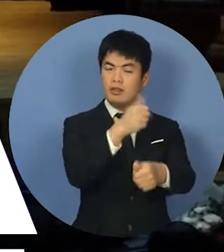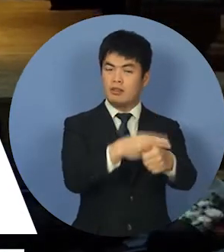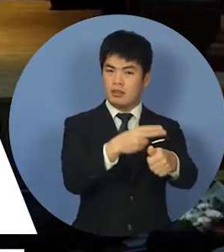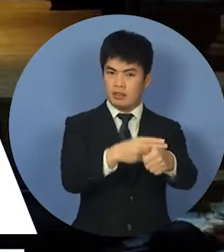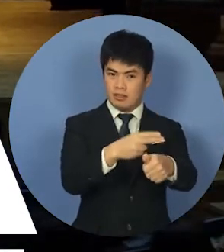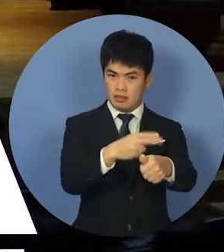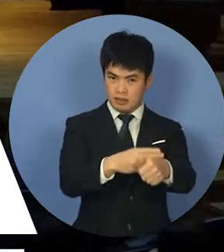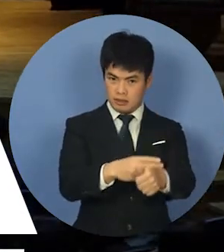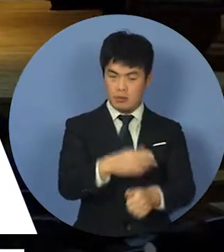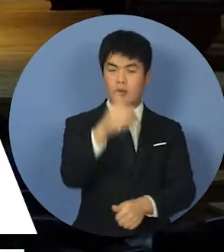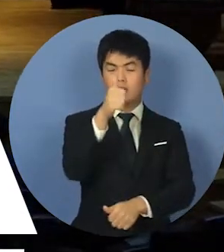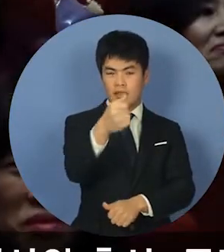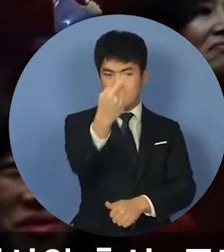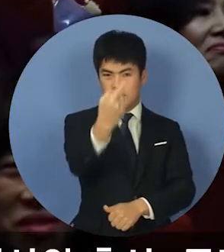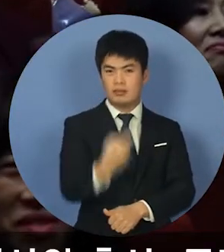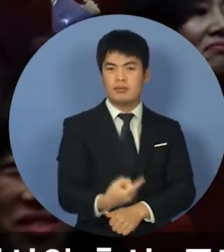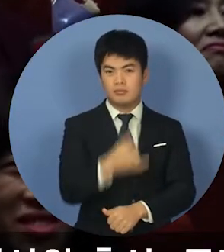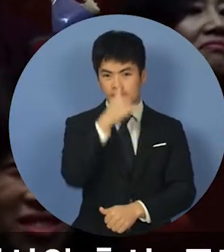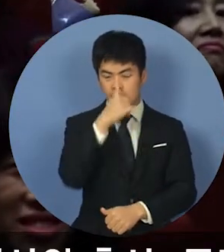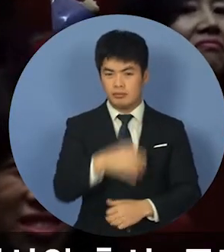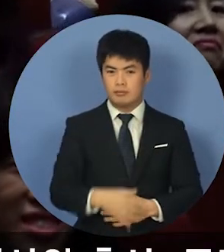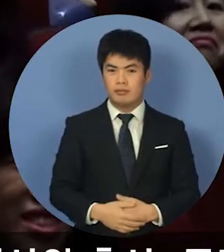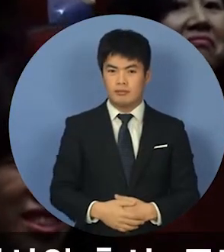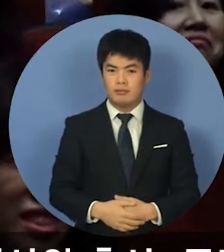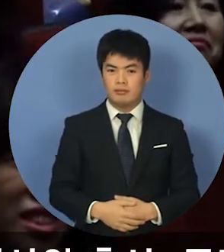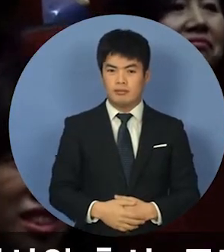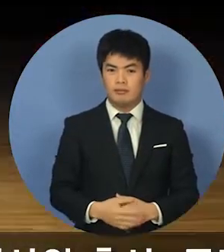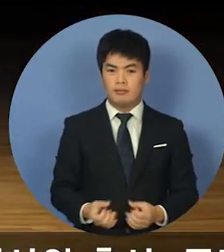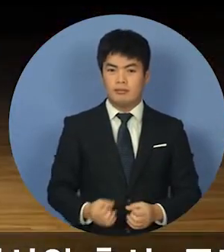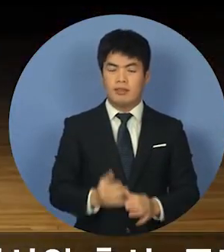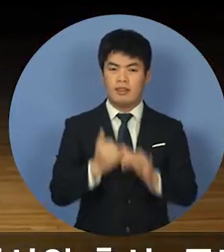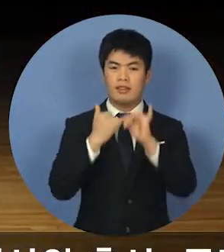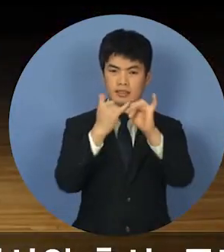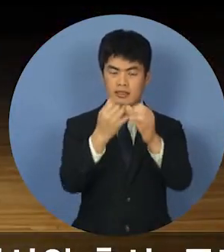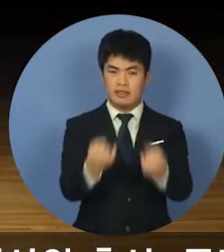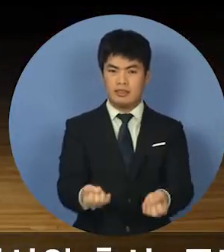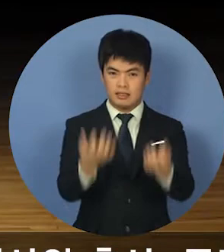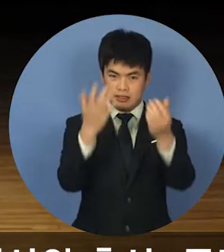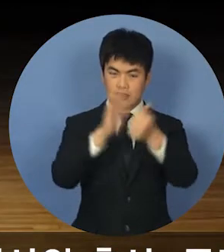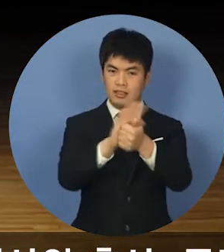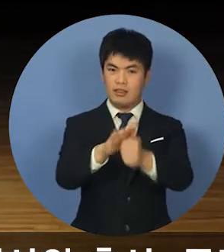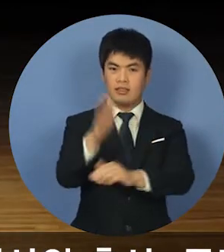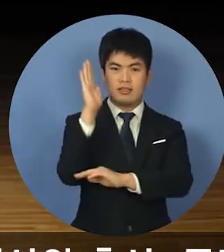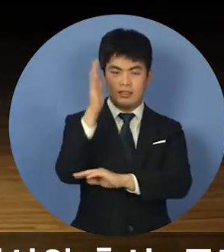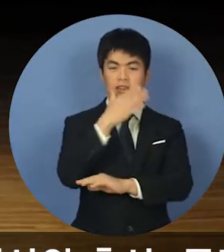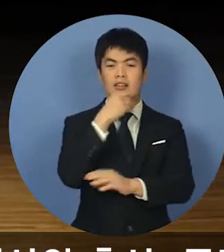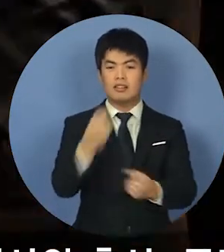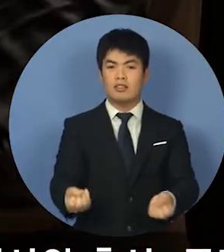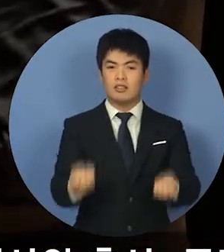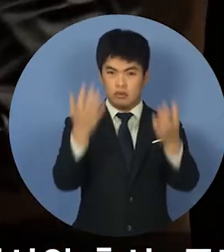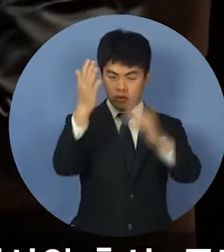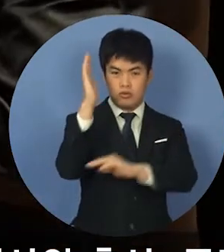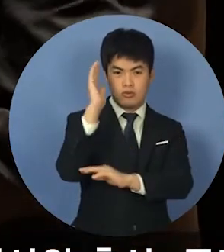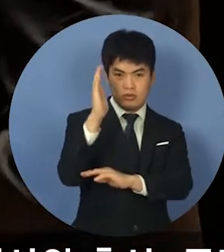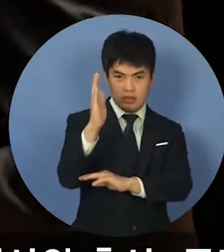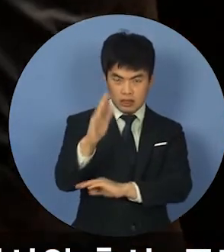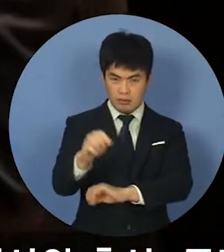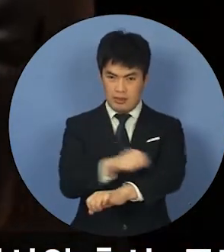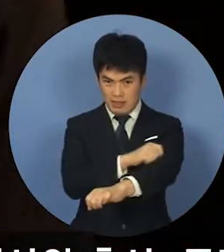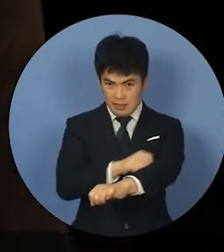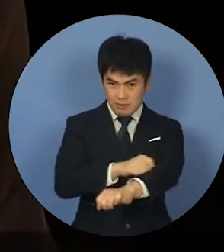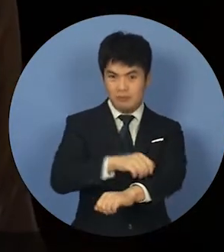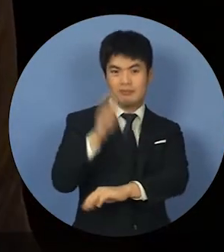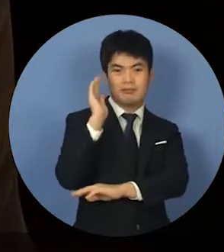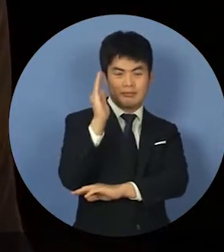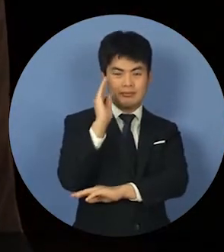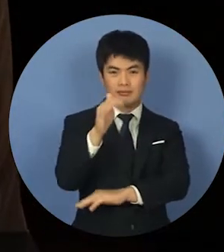천안시 어린이집 보육 관계자 등 천여 명이 참석한 가운데 식전 축하 공연을 시작으로 시상식, 격려사와 축사,